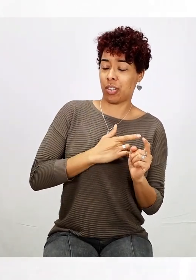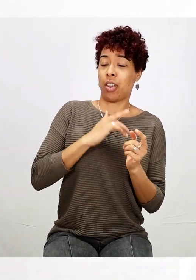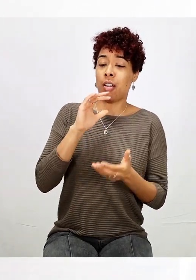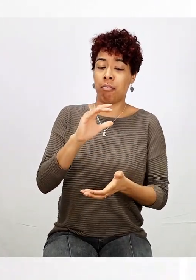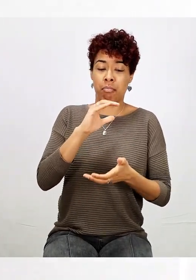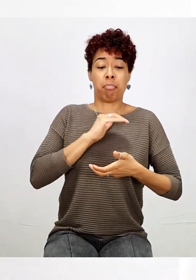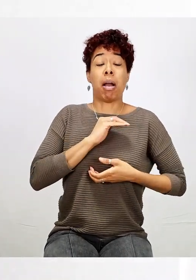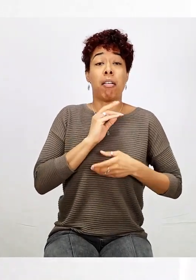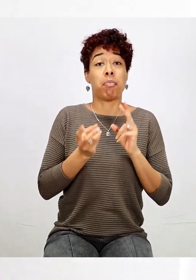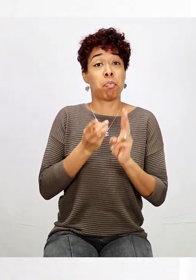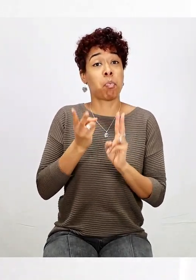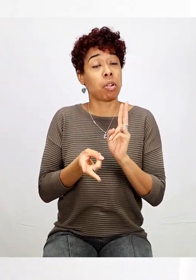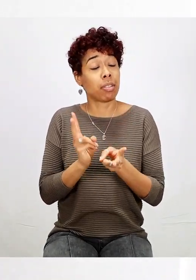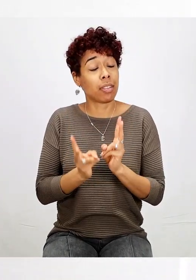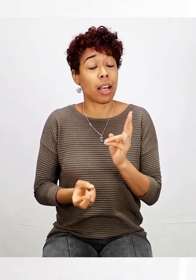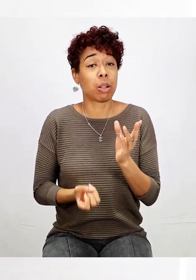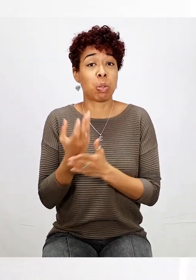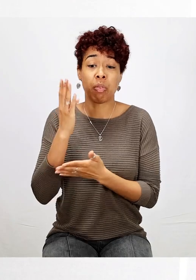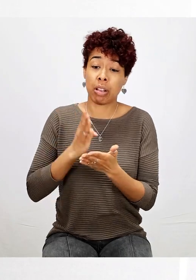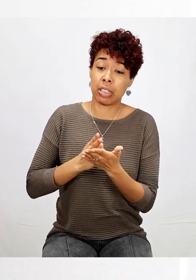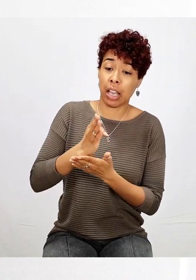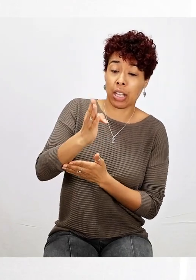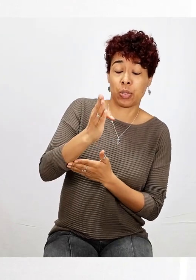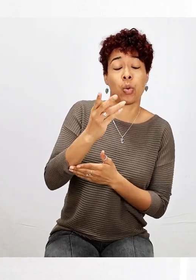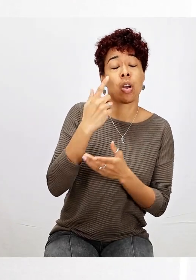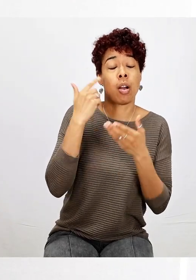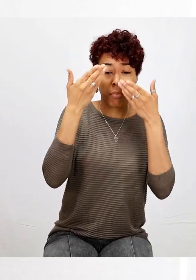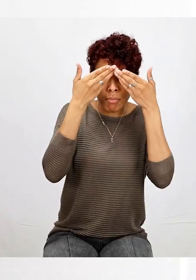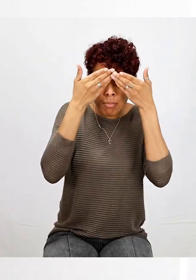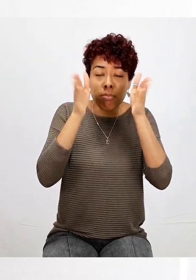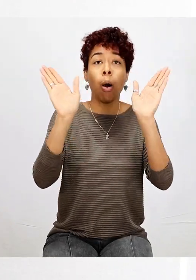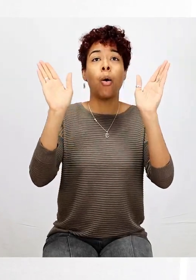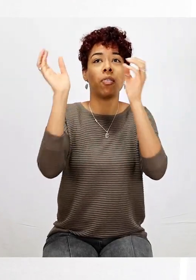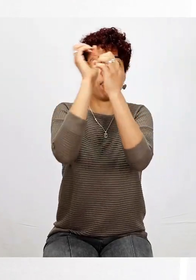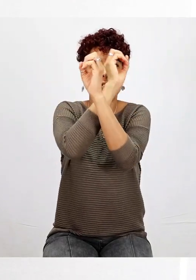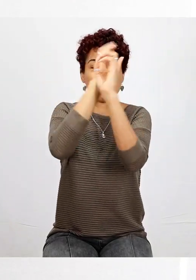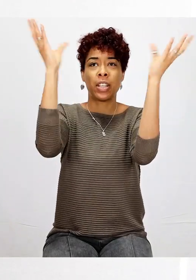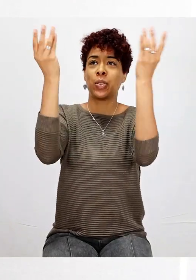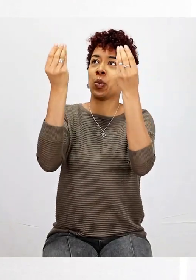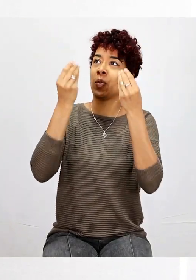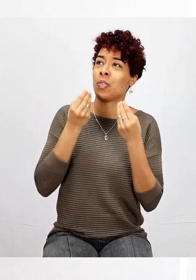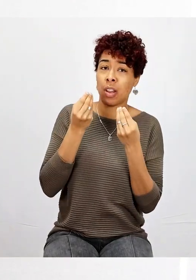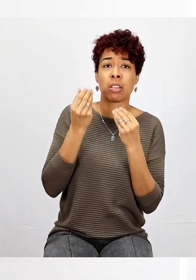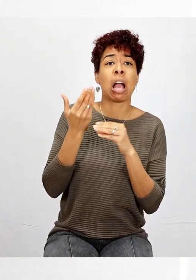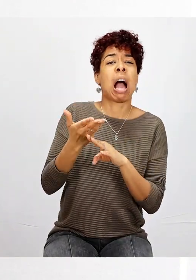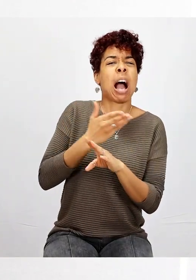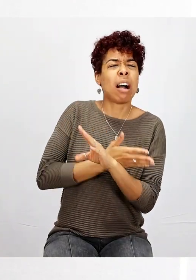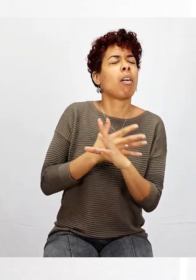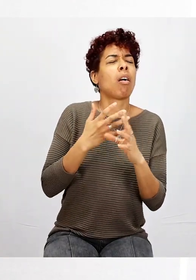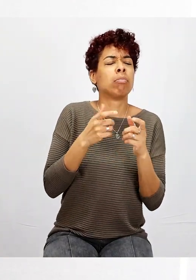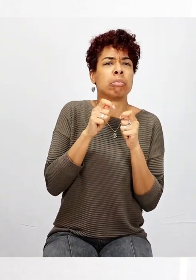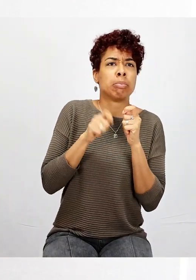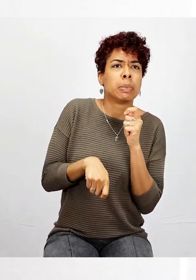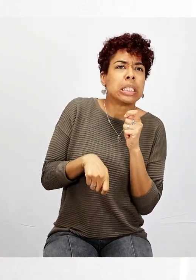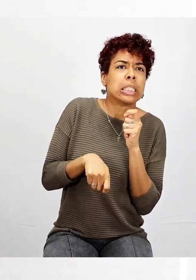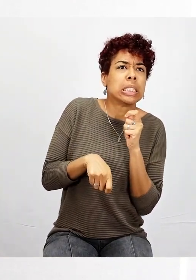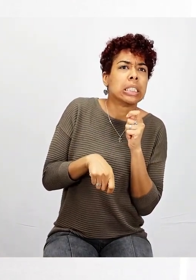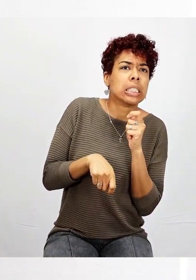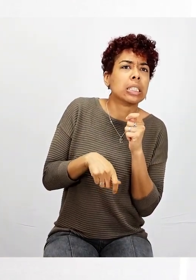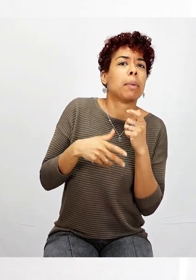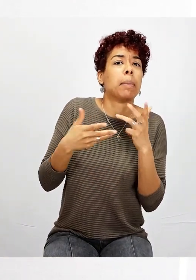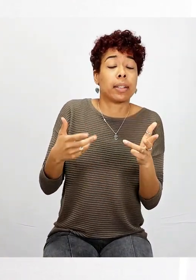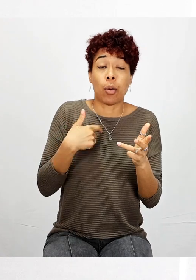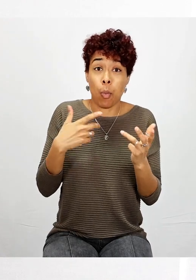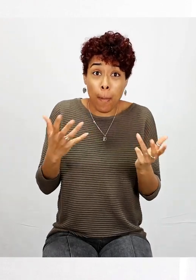même une nouvelle direction, une nouvelle vision, une ouverture qui se fait là devant nous, alors que jusque-là, les temps étaient figés. Alors moi, je vais te